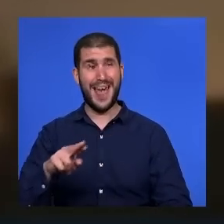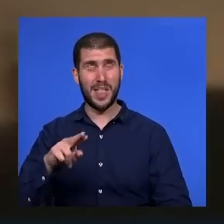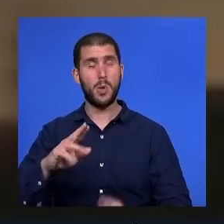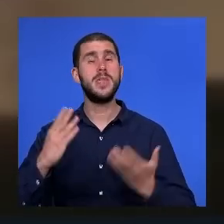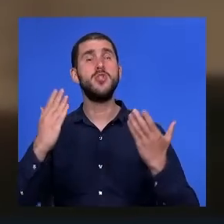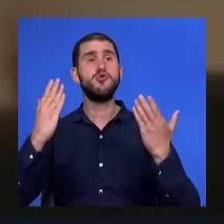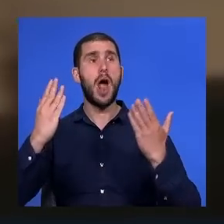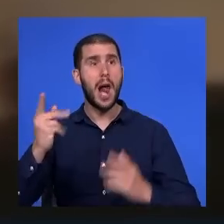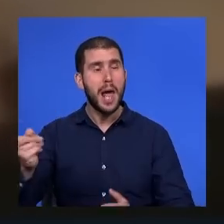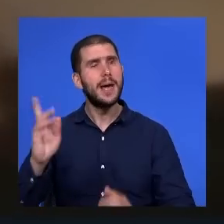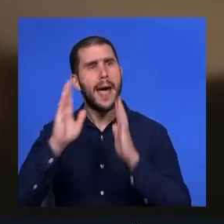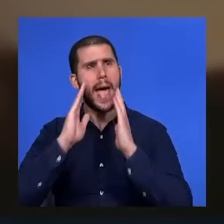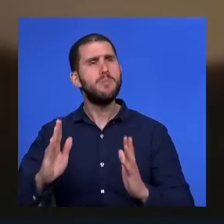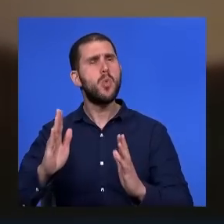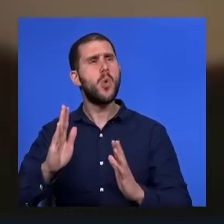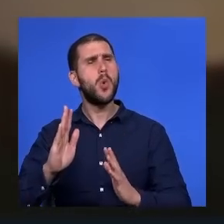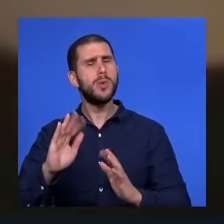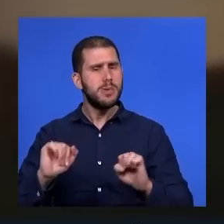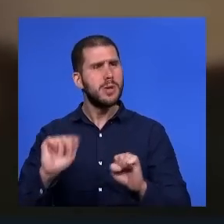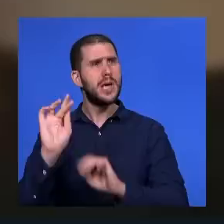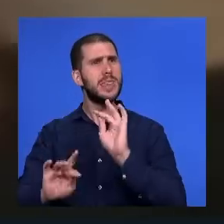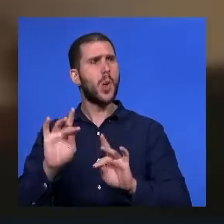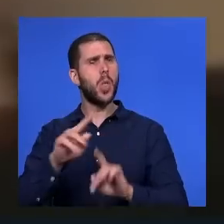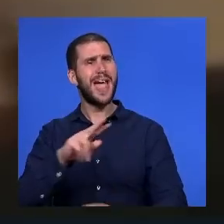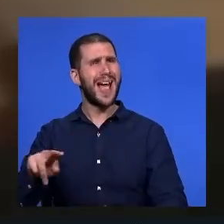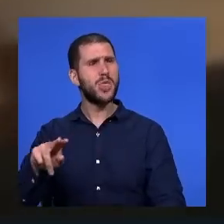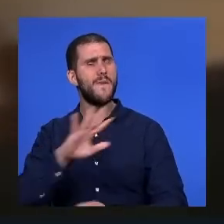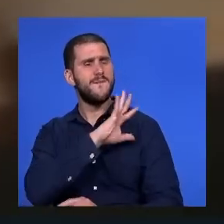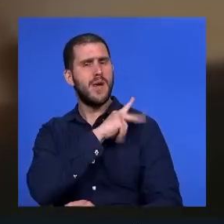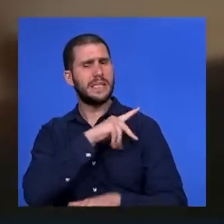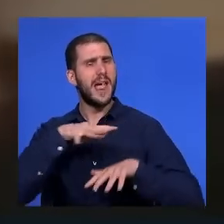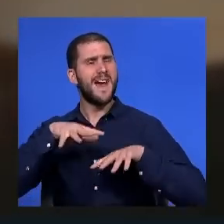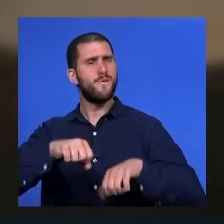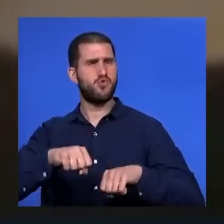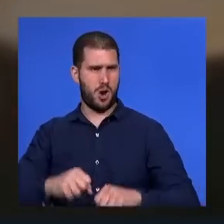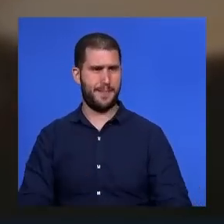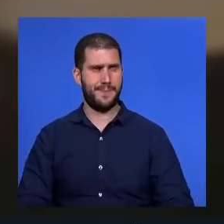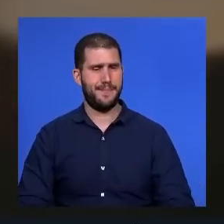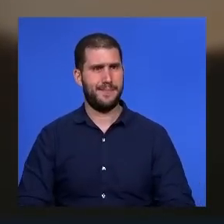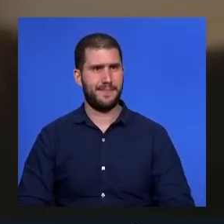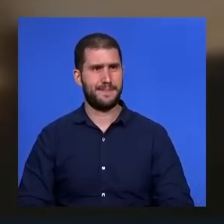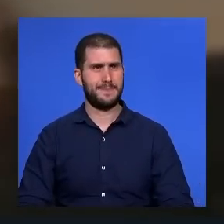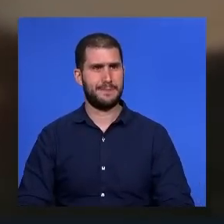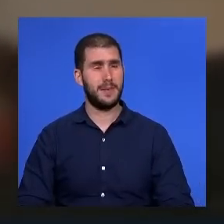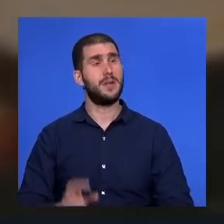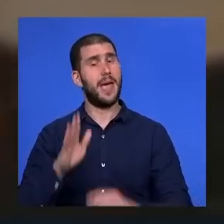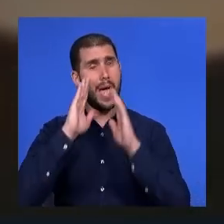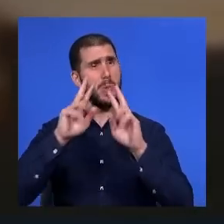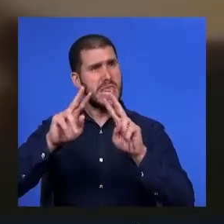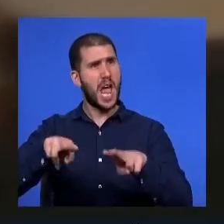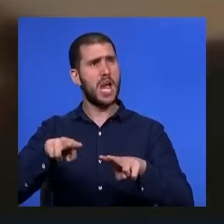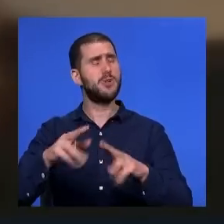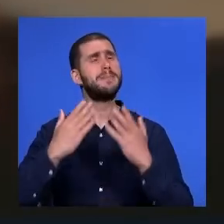الله احنا كنا ثقه باخواننا المقاومه في فلسطين المحتله، كنا ثقه بعون